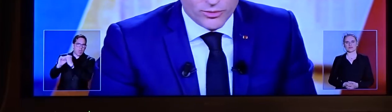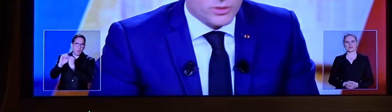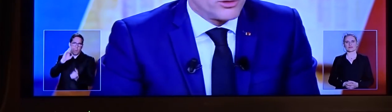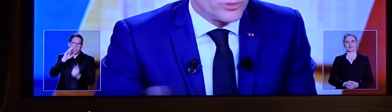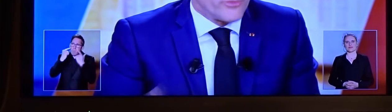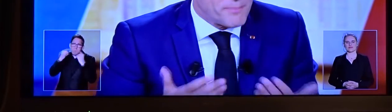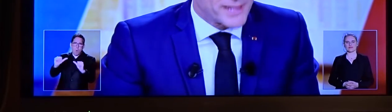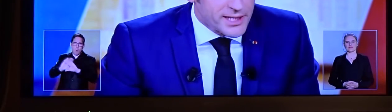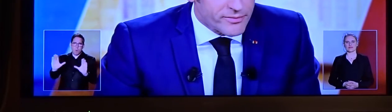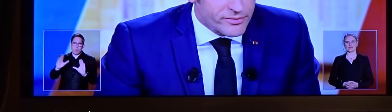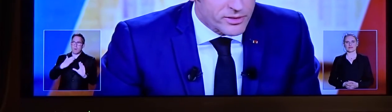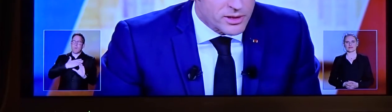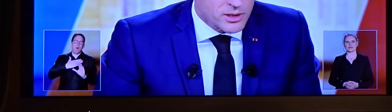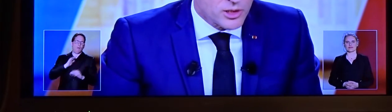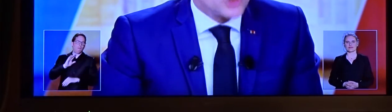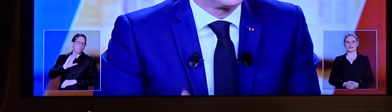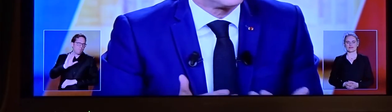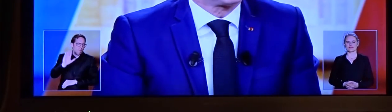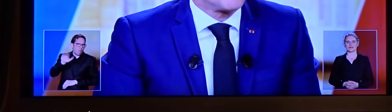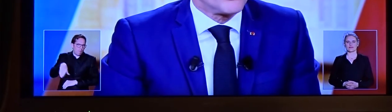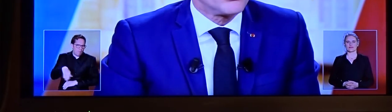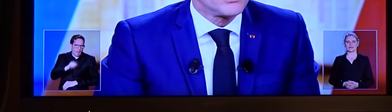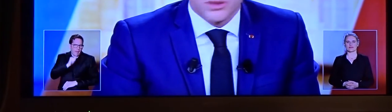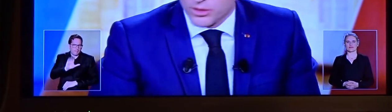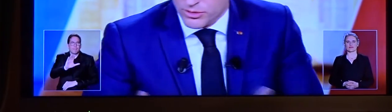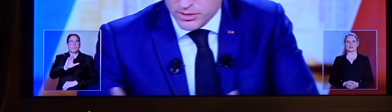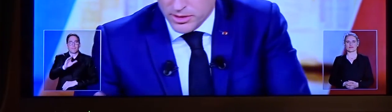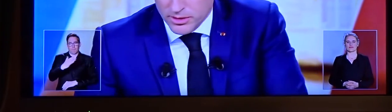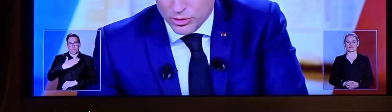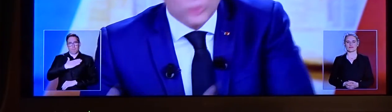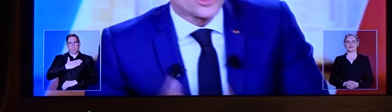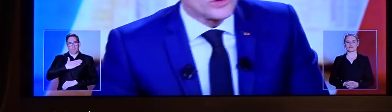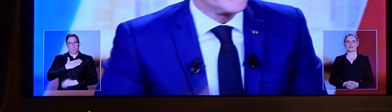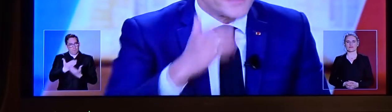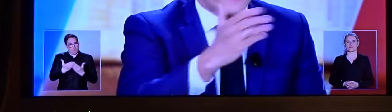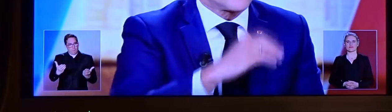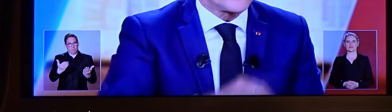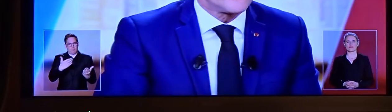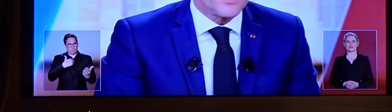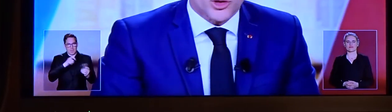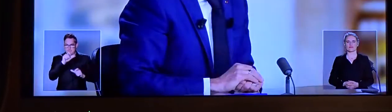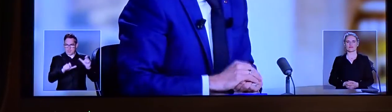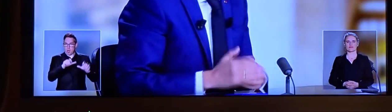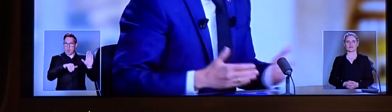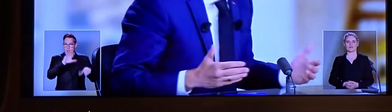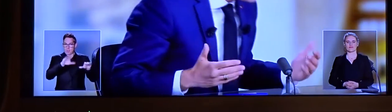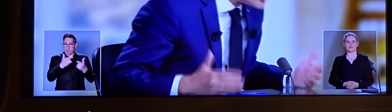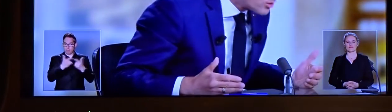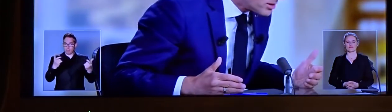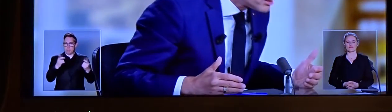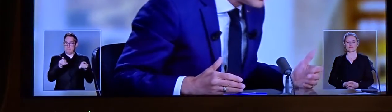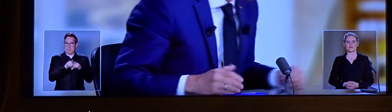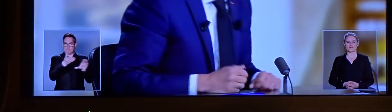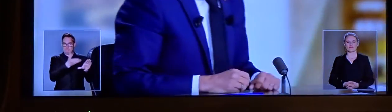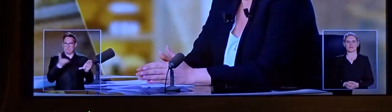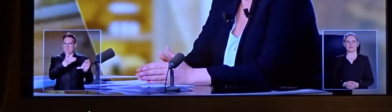je ne vous en fais pas grief. Je dis simplement que d'autres candidats défendant des idées proches des vôtres n'ont pas fait les mêmes